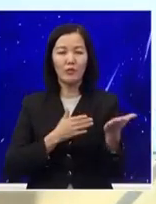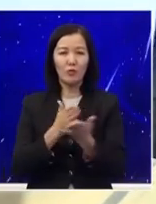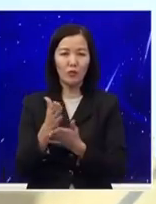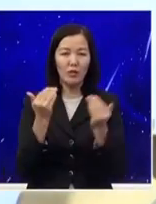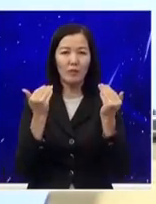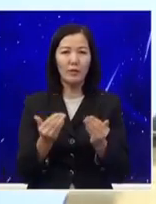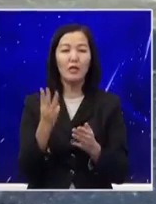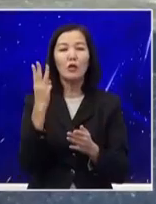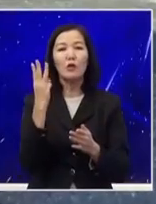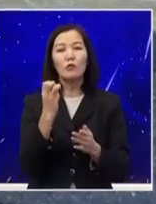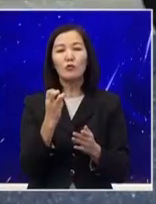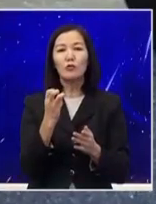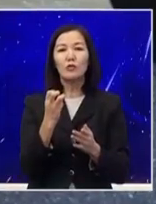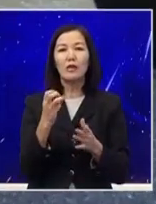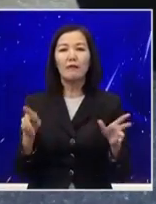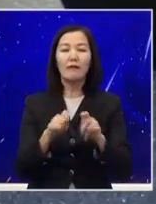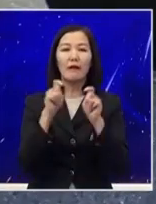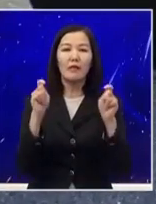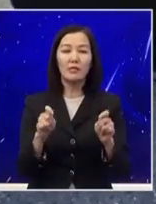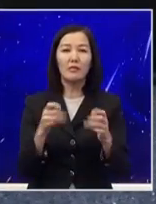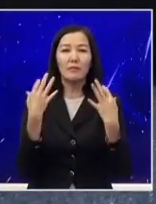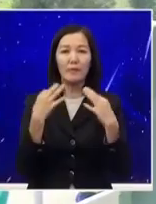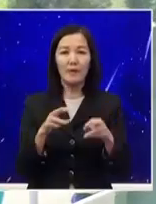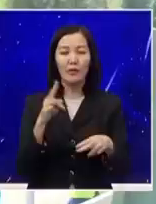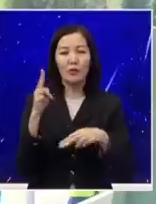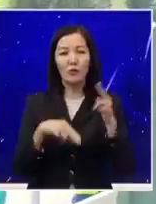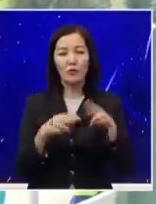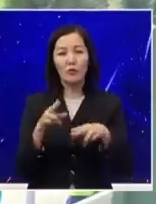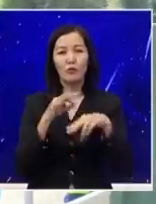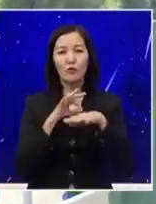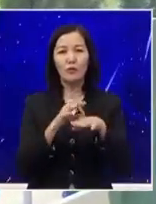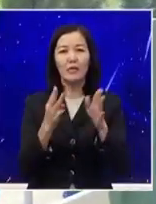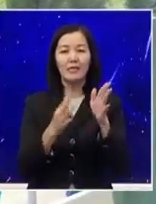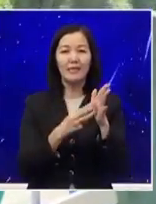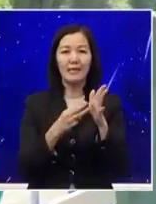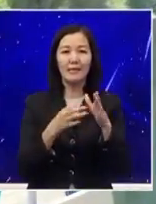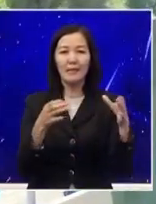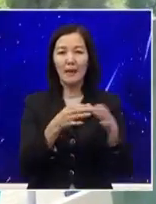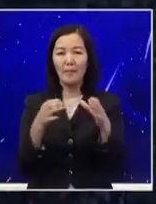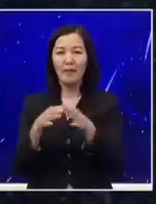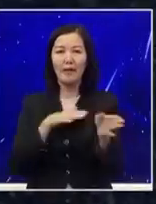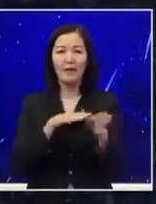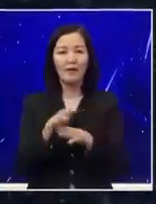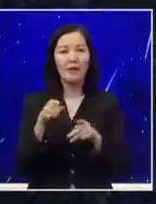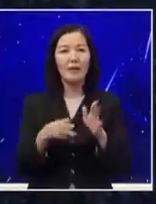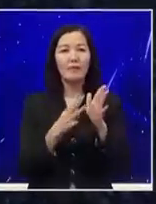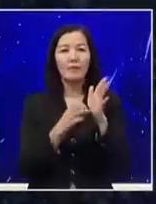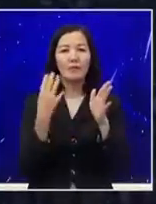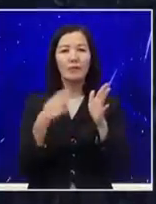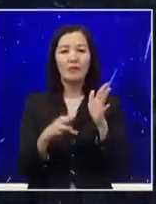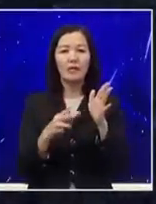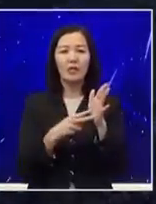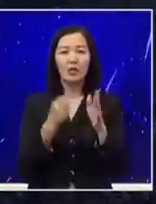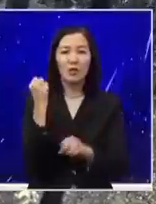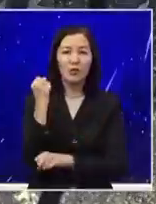Биыл оның 300-ге жуығы қолданысқа беріледі. Құрылыс жұмыстарын 8 қосалқы мердігер атқарып жатыр. 1847 жұмысшы